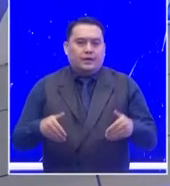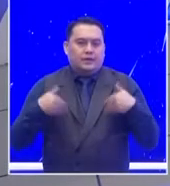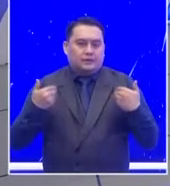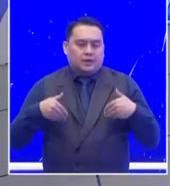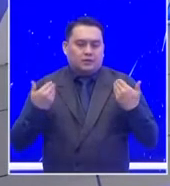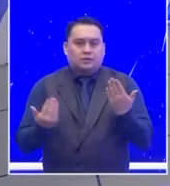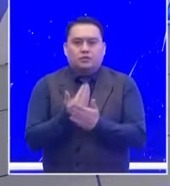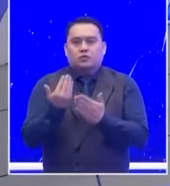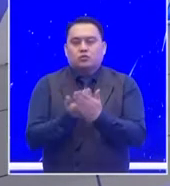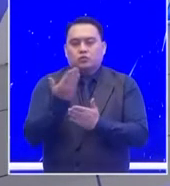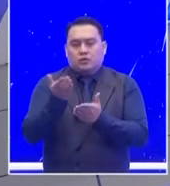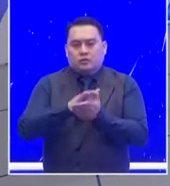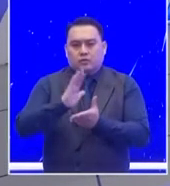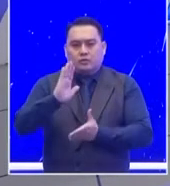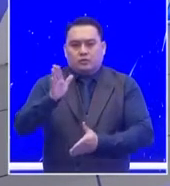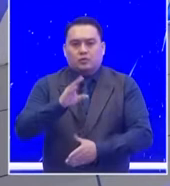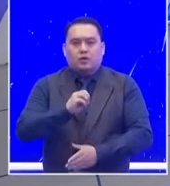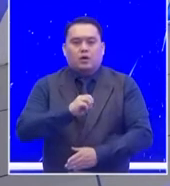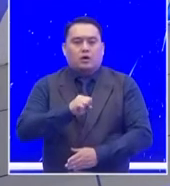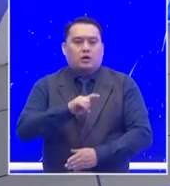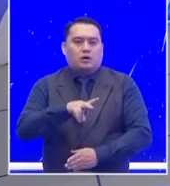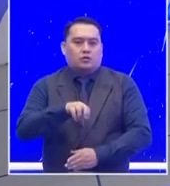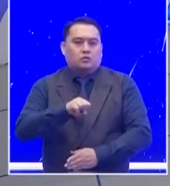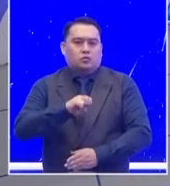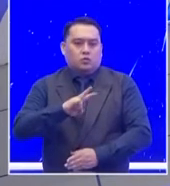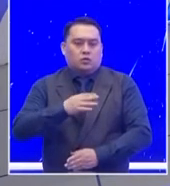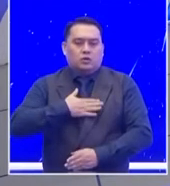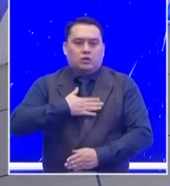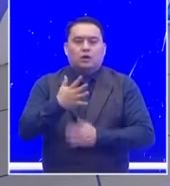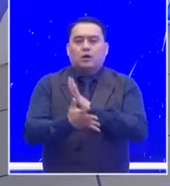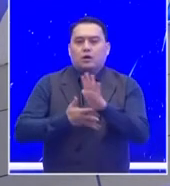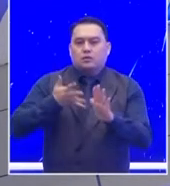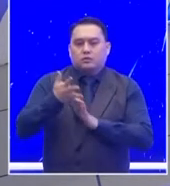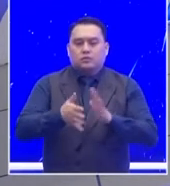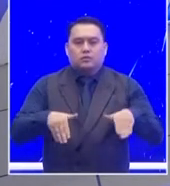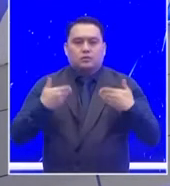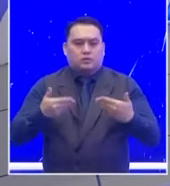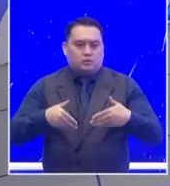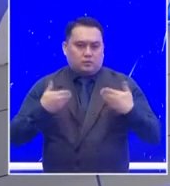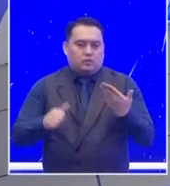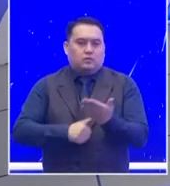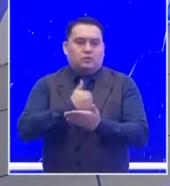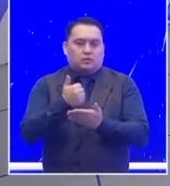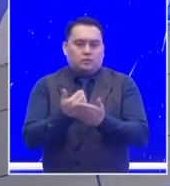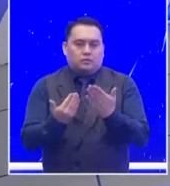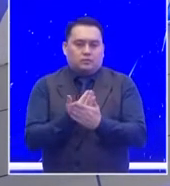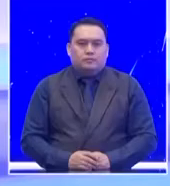Здравствуйте! В эфире телеканала «ЖИЦУ. Время новостей». В студии для вас работает Айнур Мейрханова. Сурдоперевод обеспечивает Марат